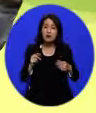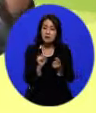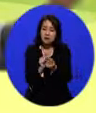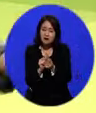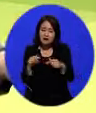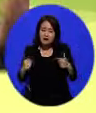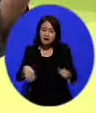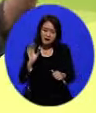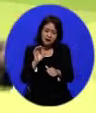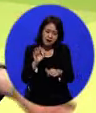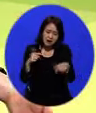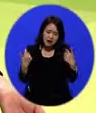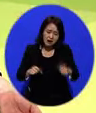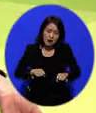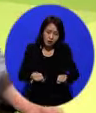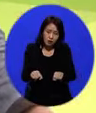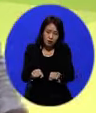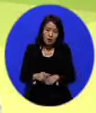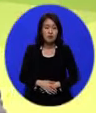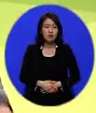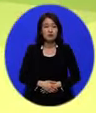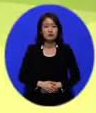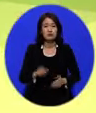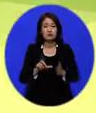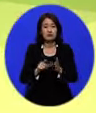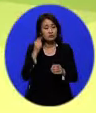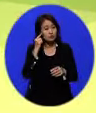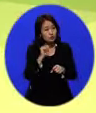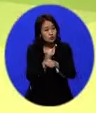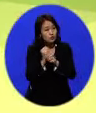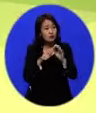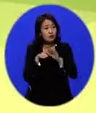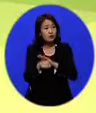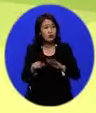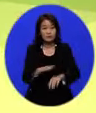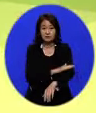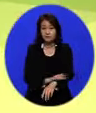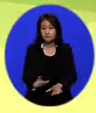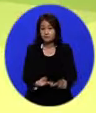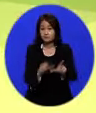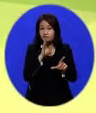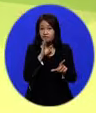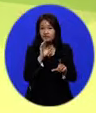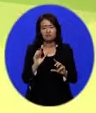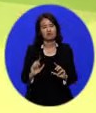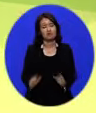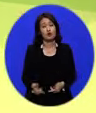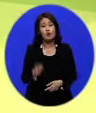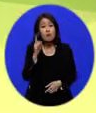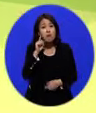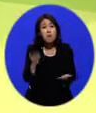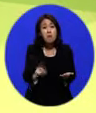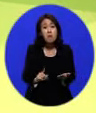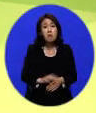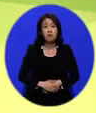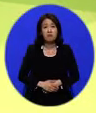부딪히고 매일 혼나고 매일 청소하고 그날도 연구소에 들어왔어요. 오늘은 잘 지냈지? 아니요. 무슨 일이